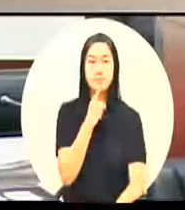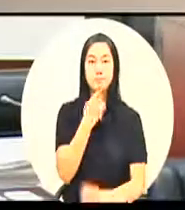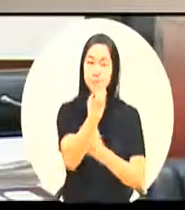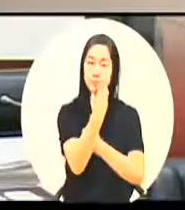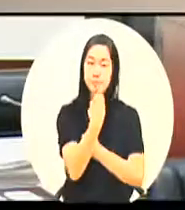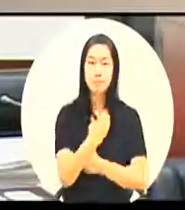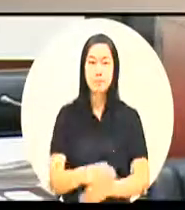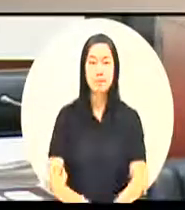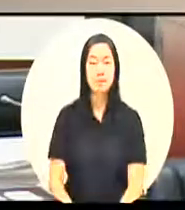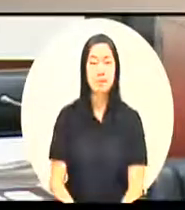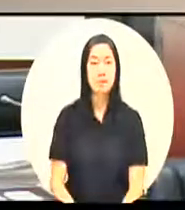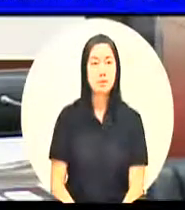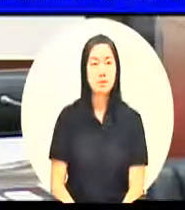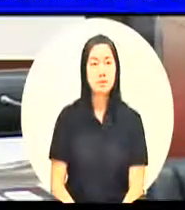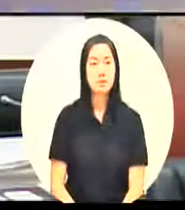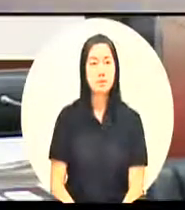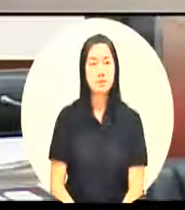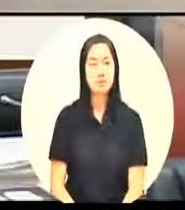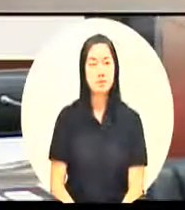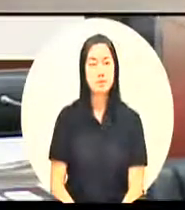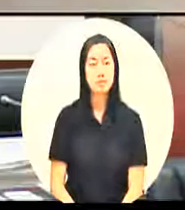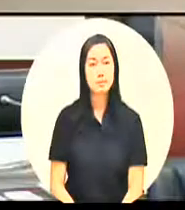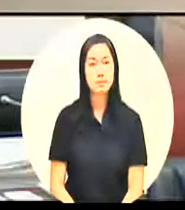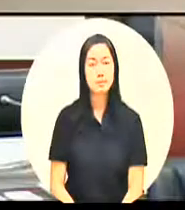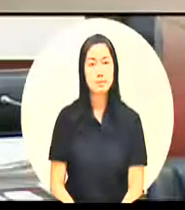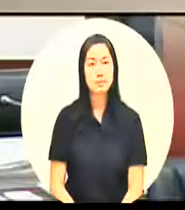单，我请听，哦，你看这案。